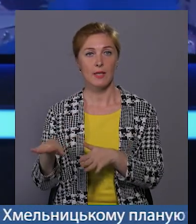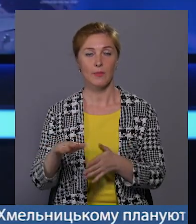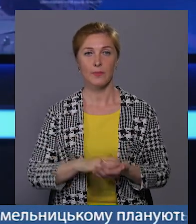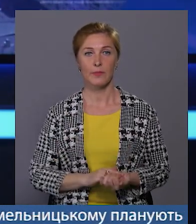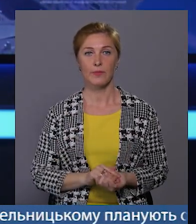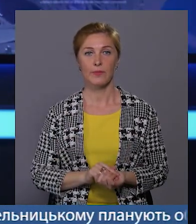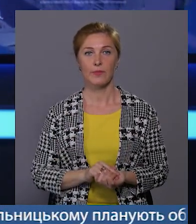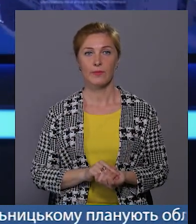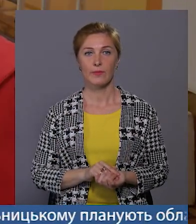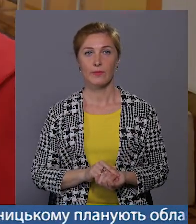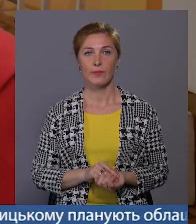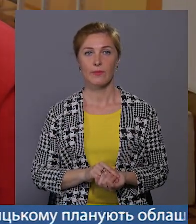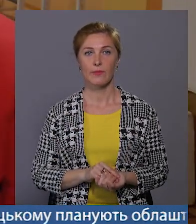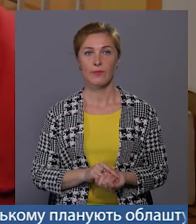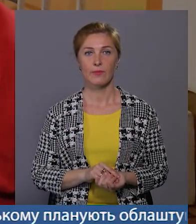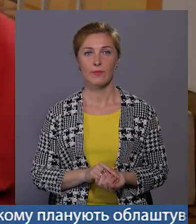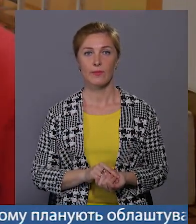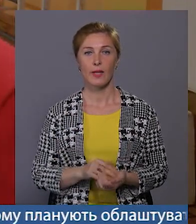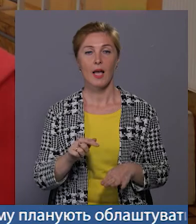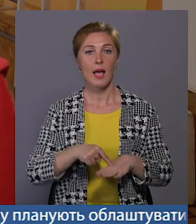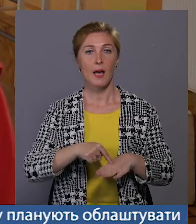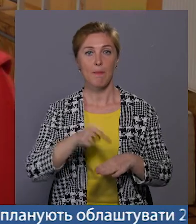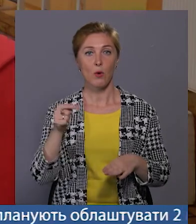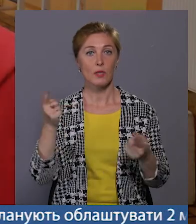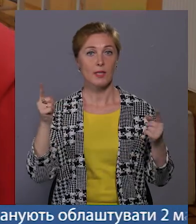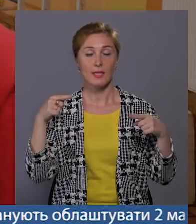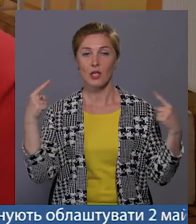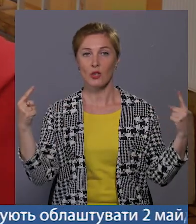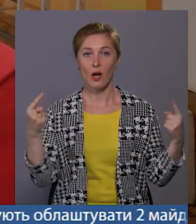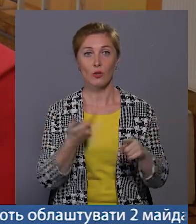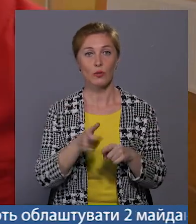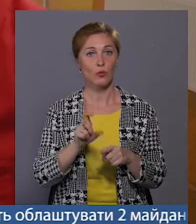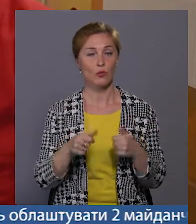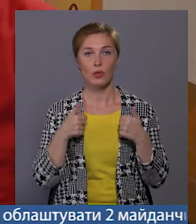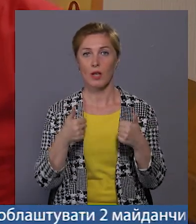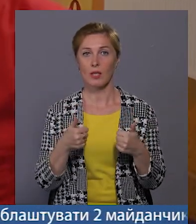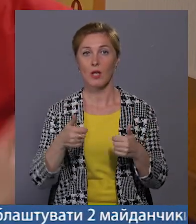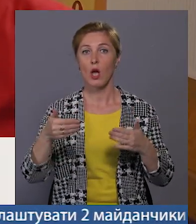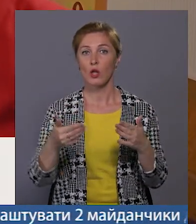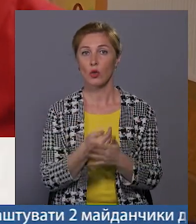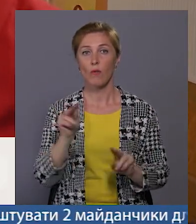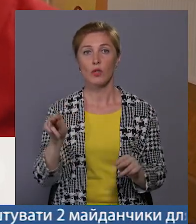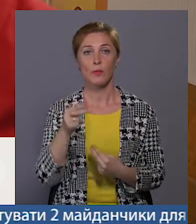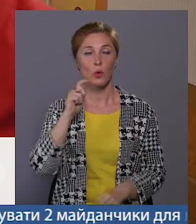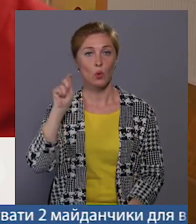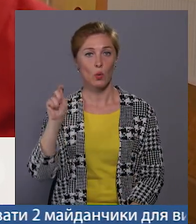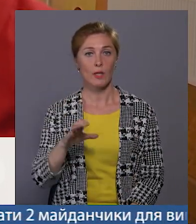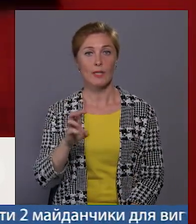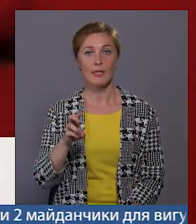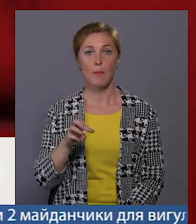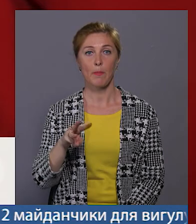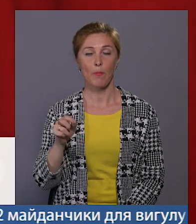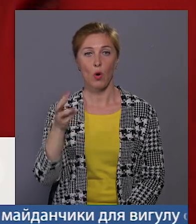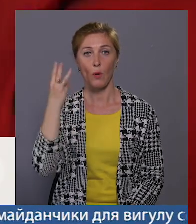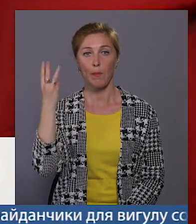Самсонюк з подробицями. Емоції зашкалюють. Дуже класно. Новоспечений чемпіон України самбо хмельничанин